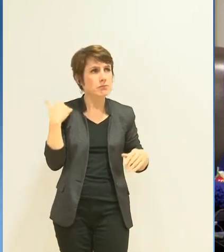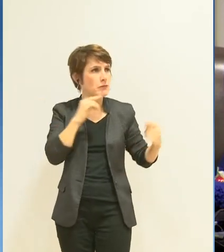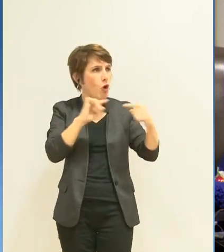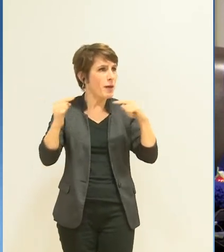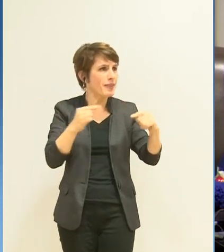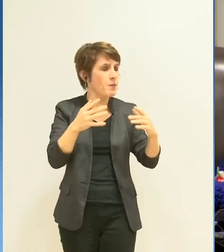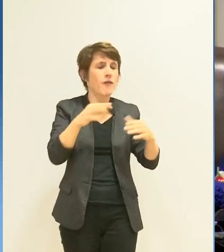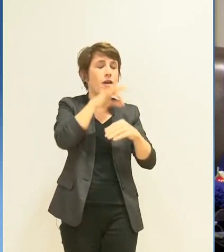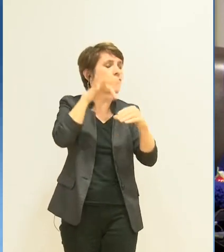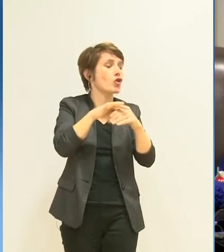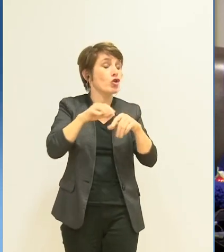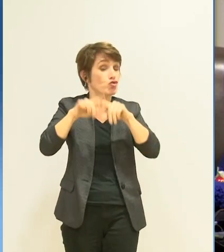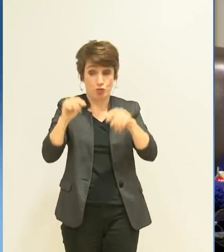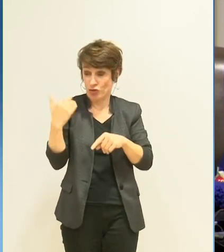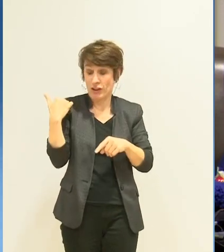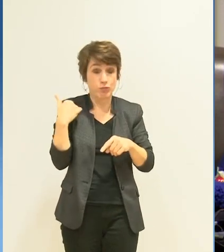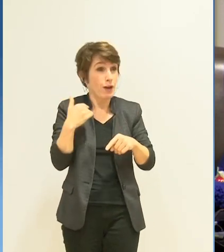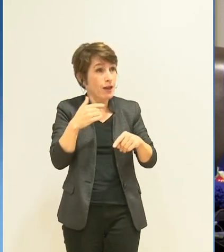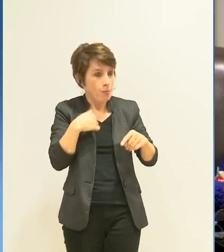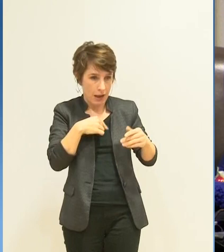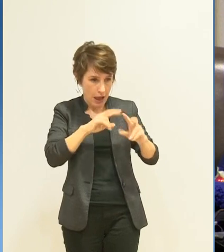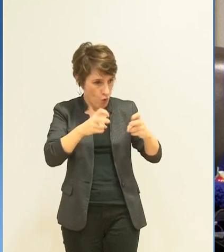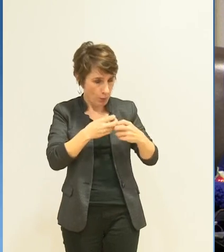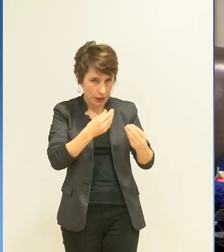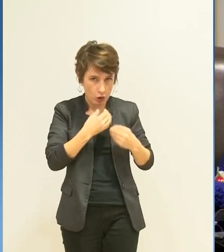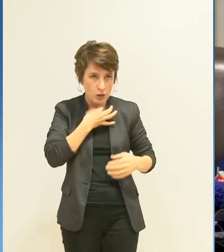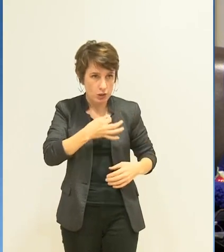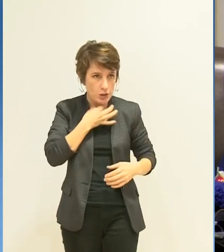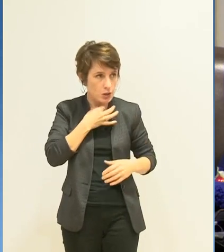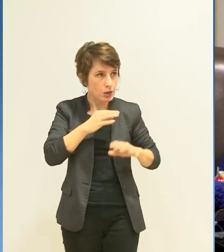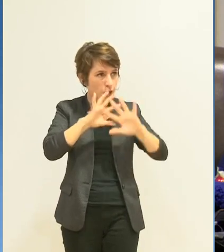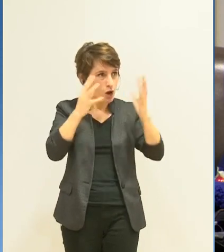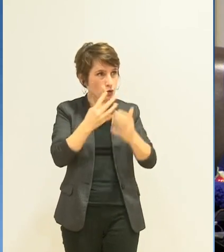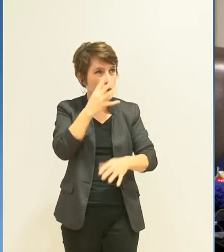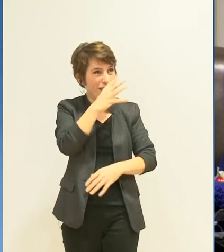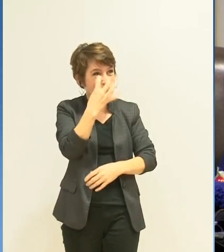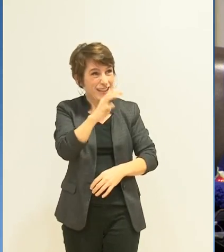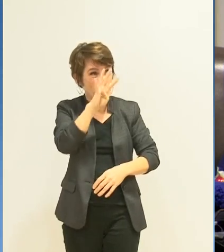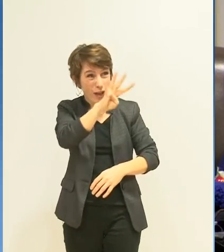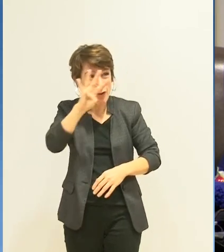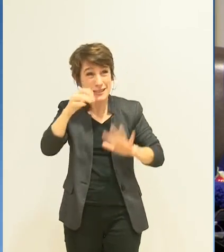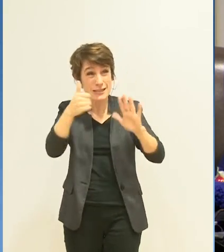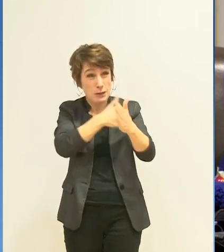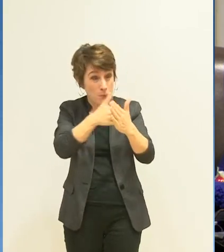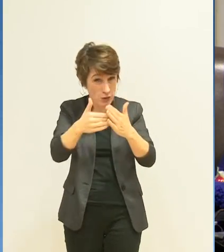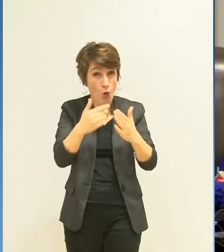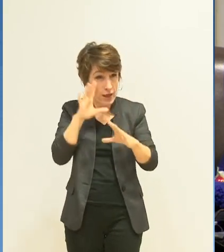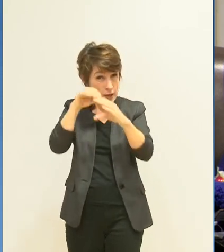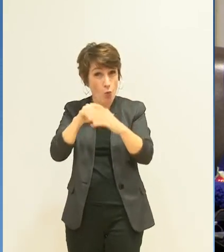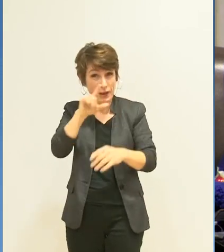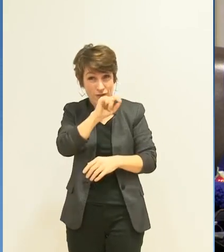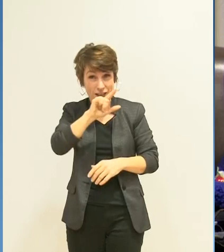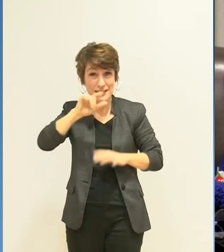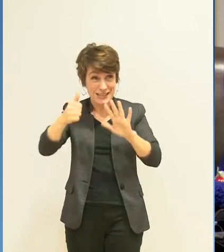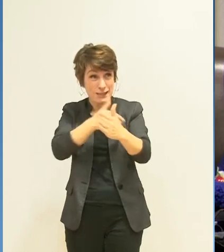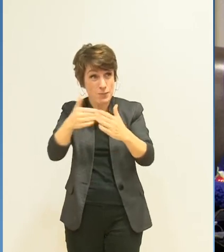pardon après le vote du budget c'est je m'entends globale de la période 446 millions dont 26 millions pour la ville donc la vie la ville va payer qu'une